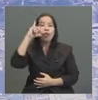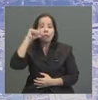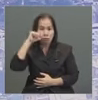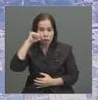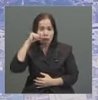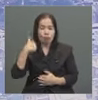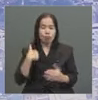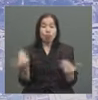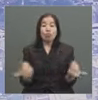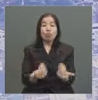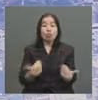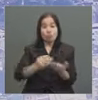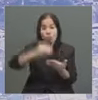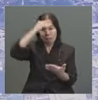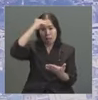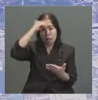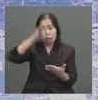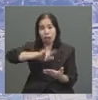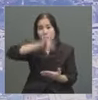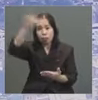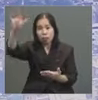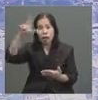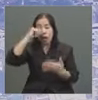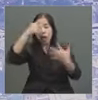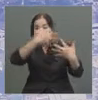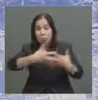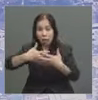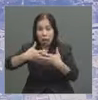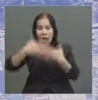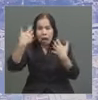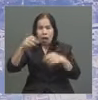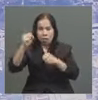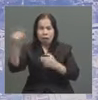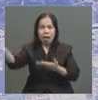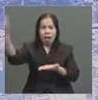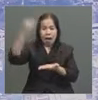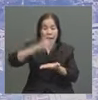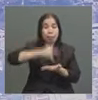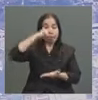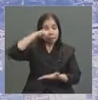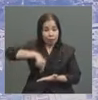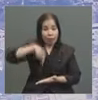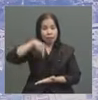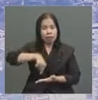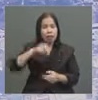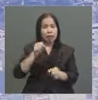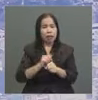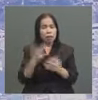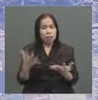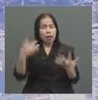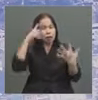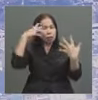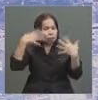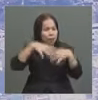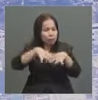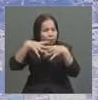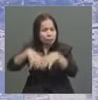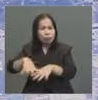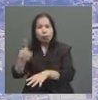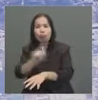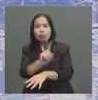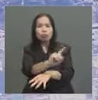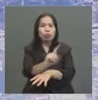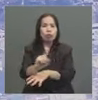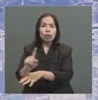จะมีเด็กนักเรียนกลับมาจากทางสหรัฐอเมริกาก็ได้รับทราบกันอยู่ซึ่งตรงนี้มีการประสานกันอย่างเต็มที่นะครับจากท